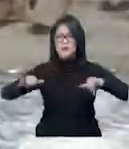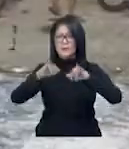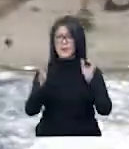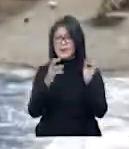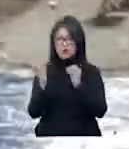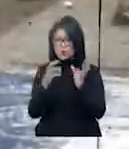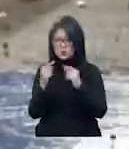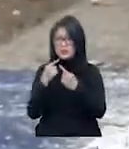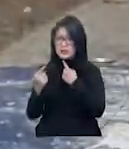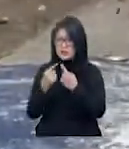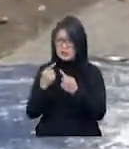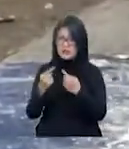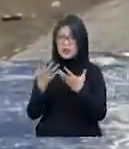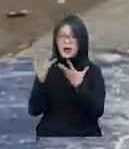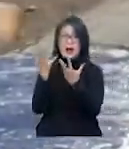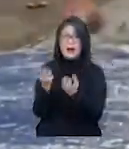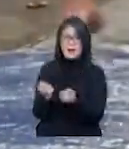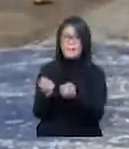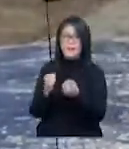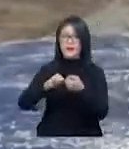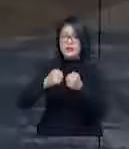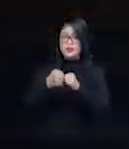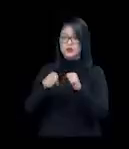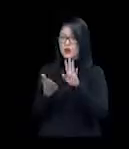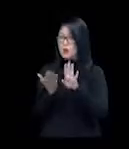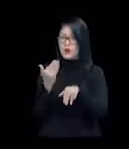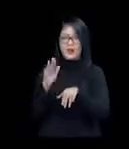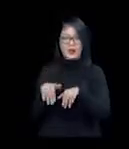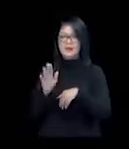pencinta sepakbola Indonesia tidak kembali terulang melaporkan